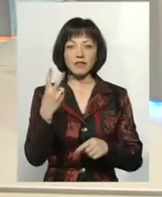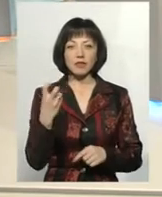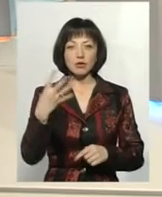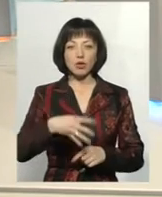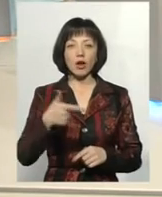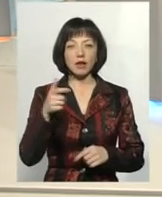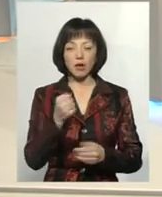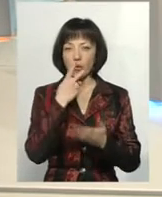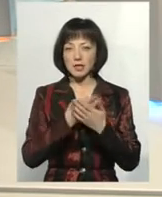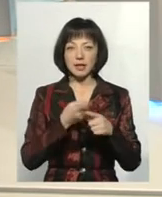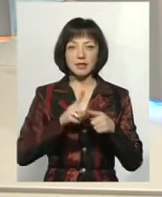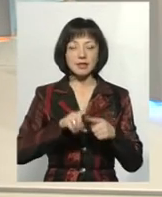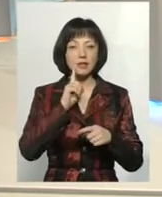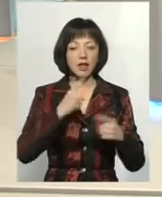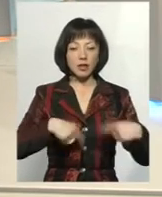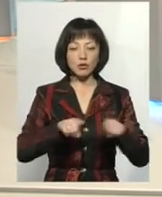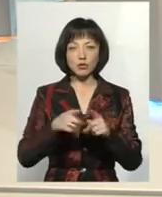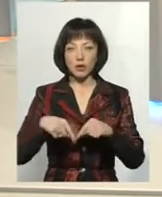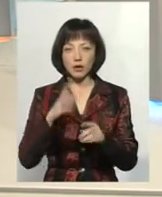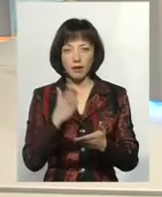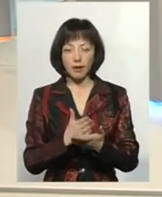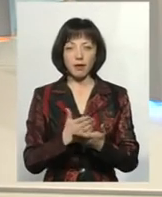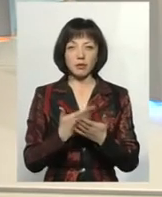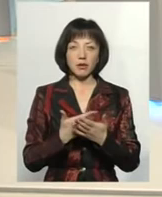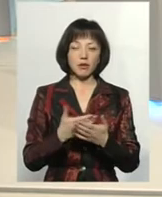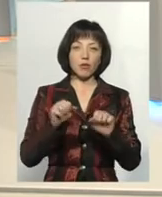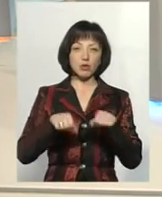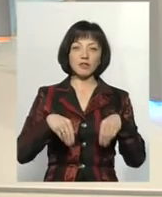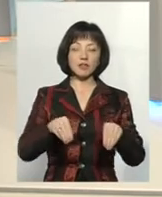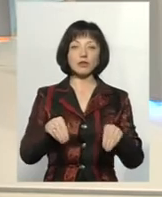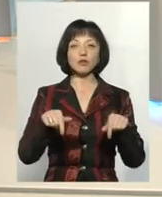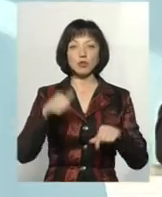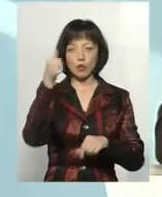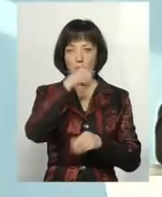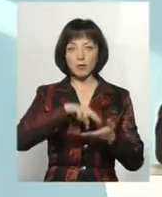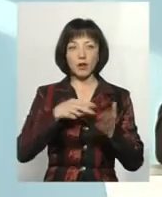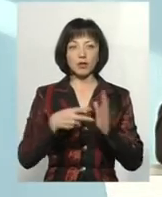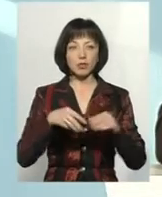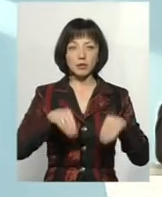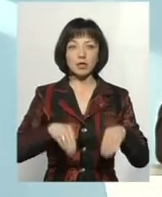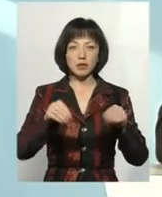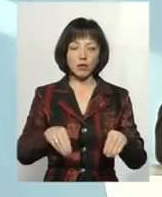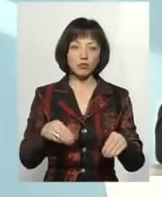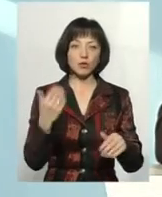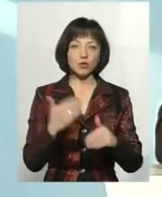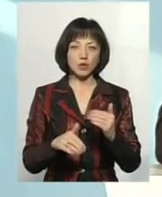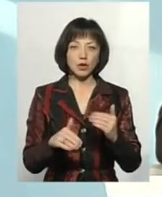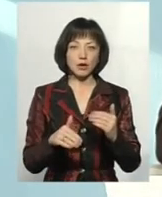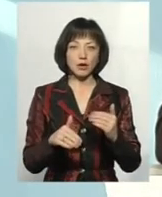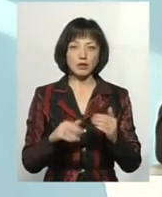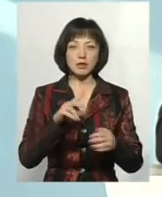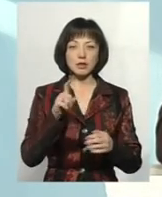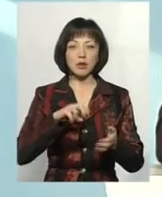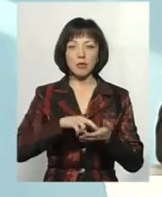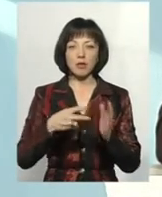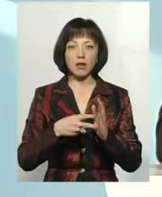Вони показали, що ці зелені в нас зони є, де їх можна висаджувати. І в цьому році ми плануємо засаджувати заплаву